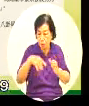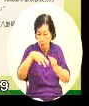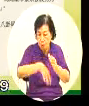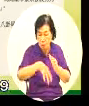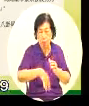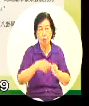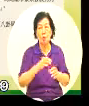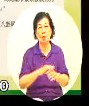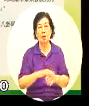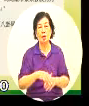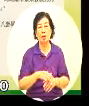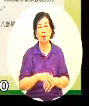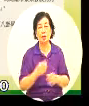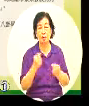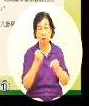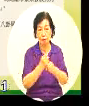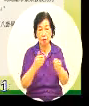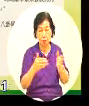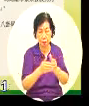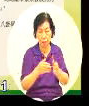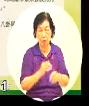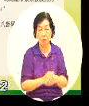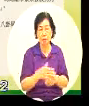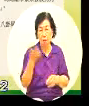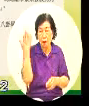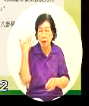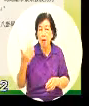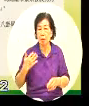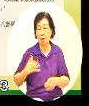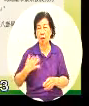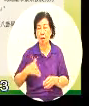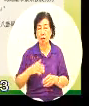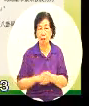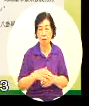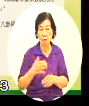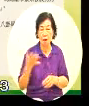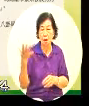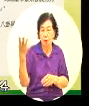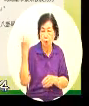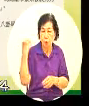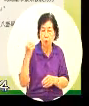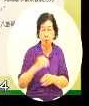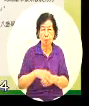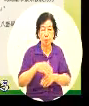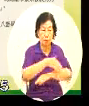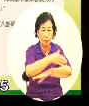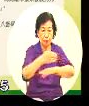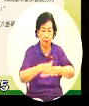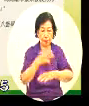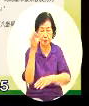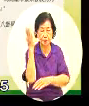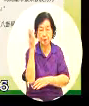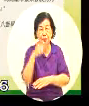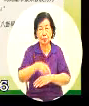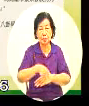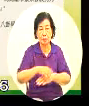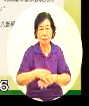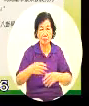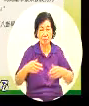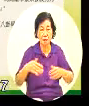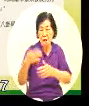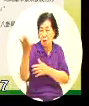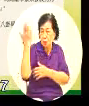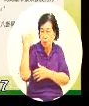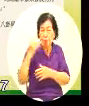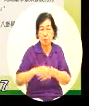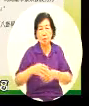过去，咱可能真侪人知影吼，旧个咱个县政府遮吼，若讲到任务，大家饮水应该会惊吼，所以